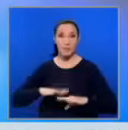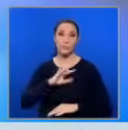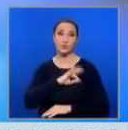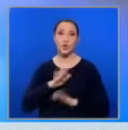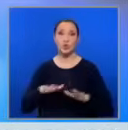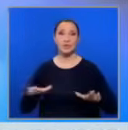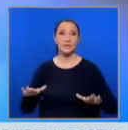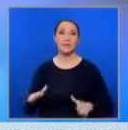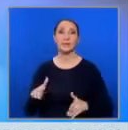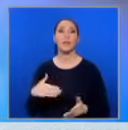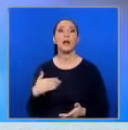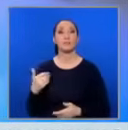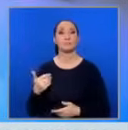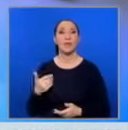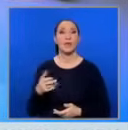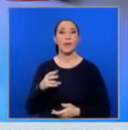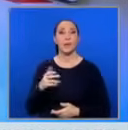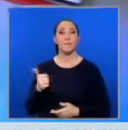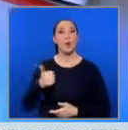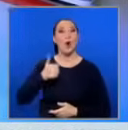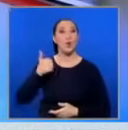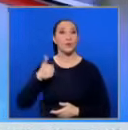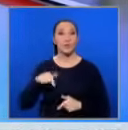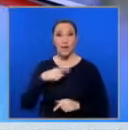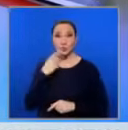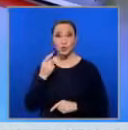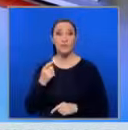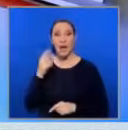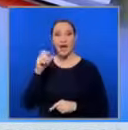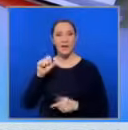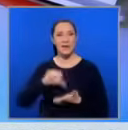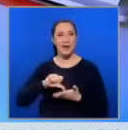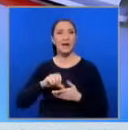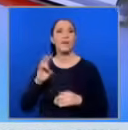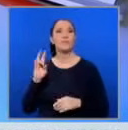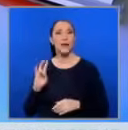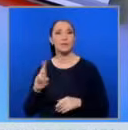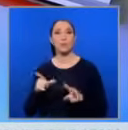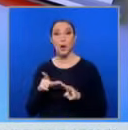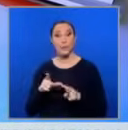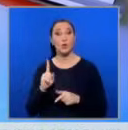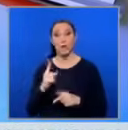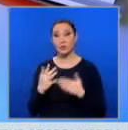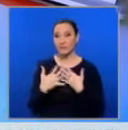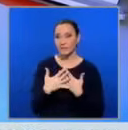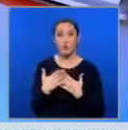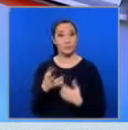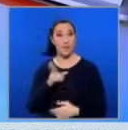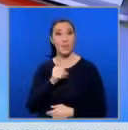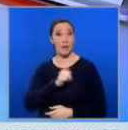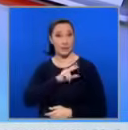на лауреата за тази година, иранката Наргес Мухамади, тъй като тя е в затвора. Мухамади е отличена